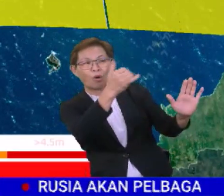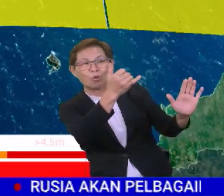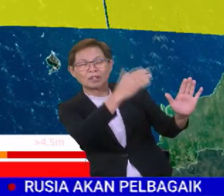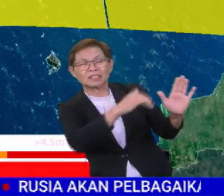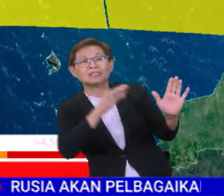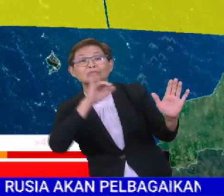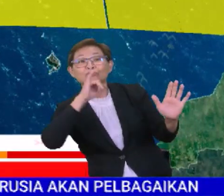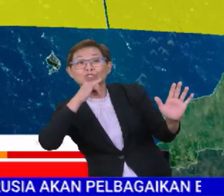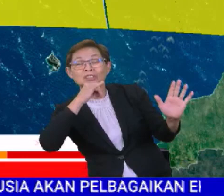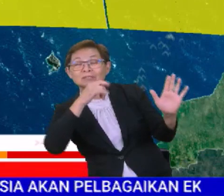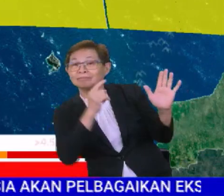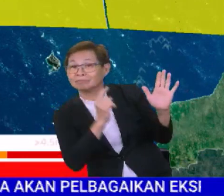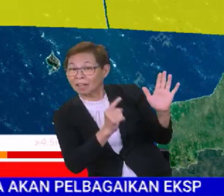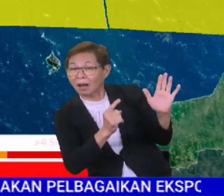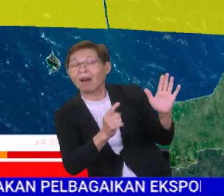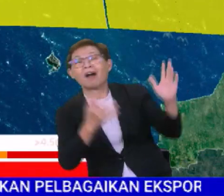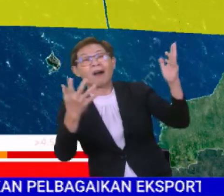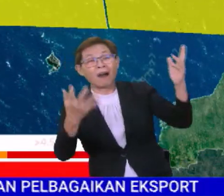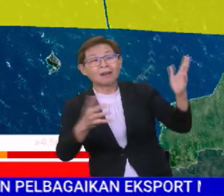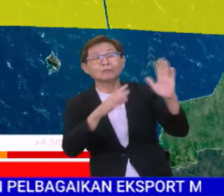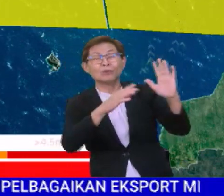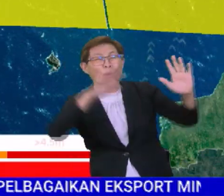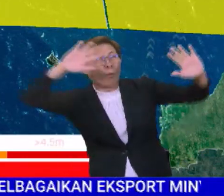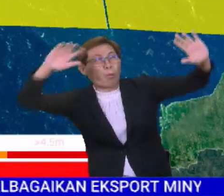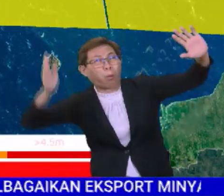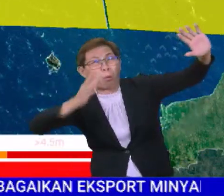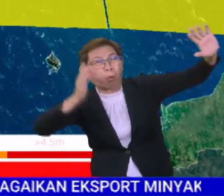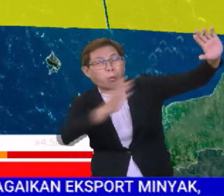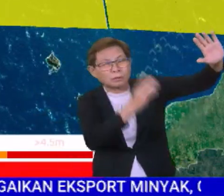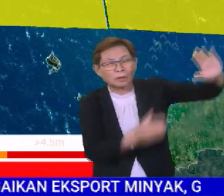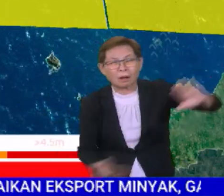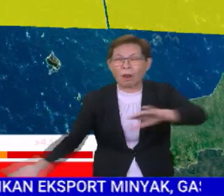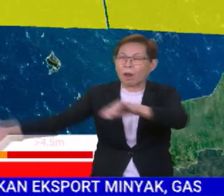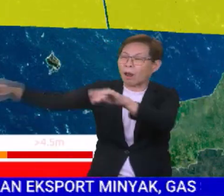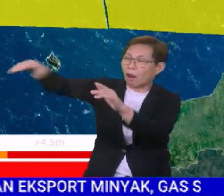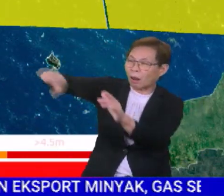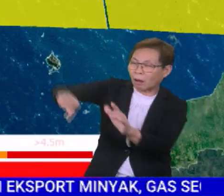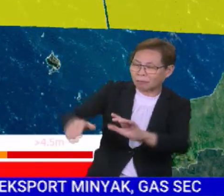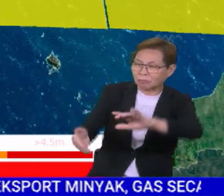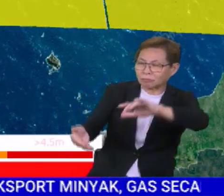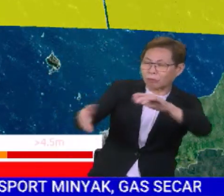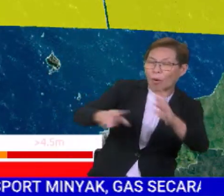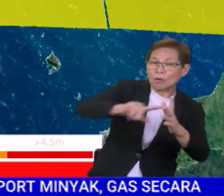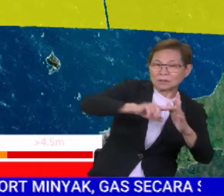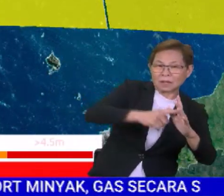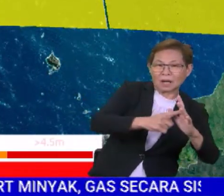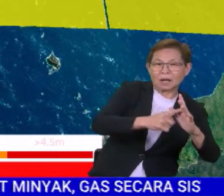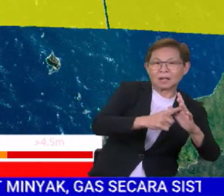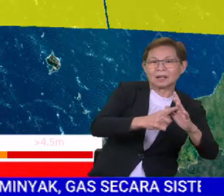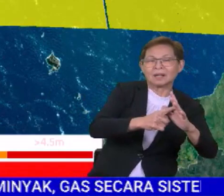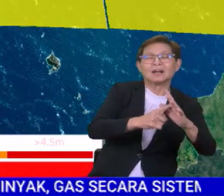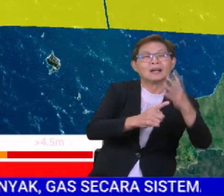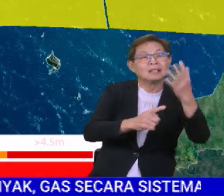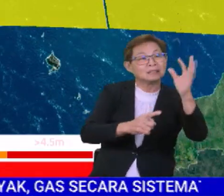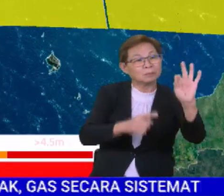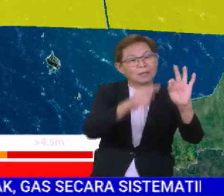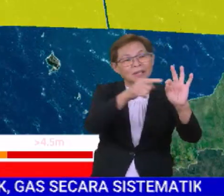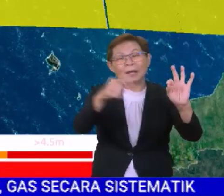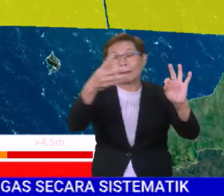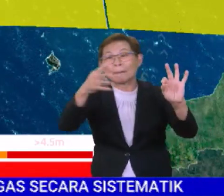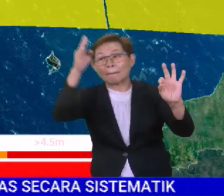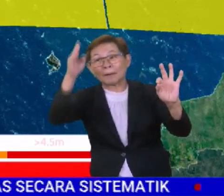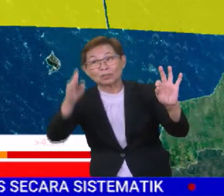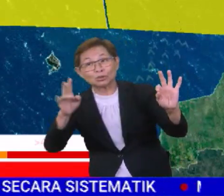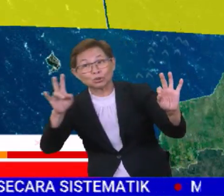ini, di mana keadaan angin kencang dan juga laut bergelora ini dijangka akan bermula 9 sehingga 14 Julai nanti.